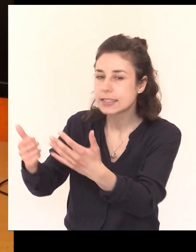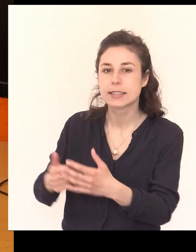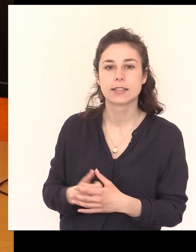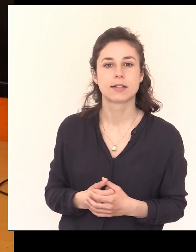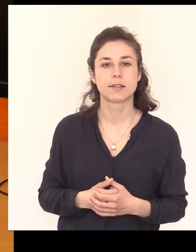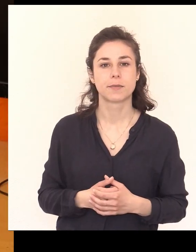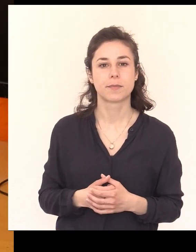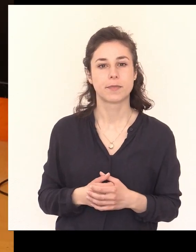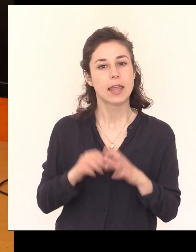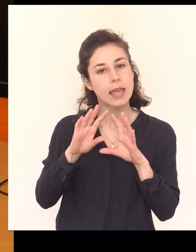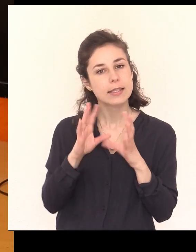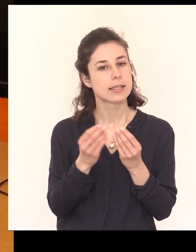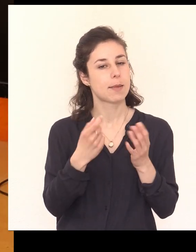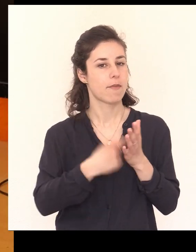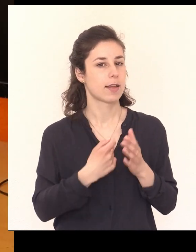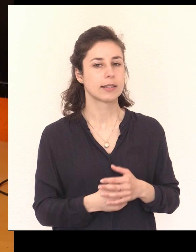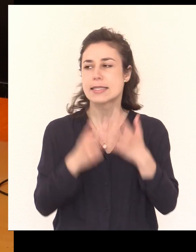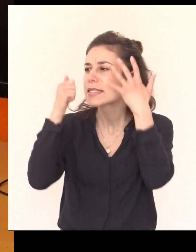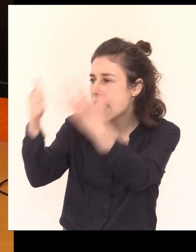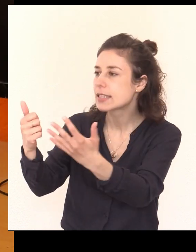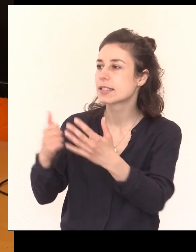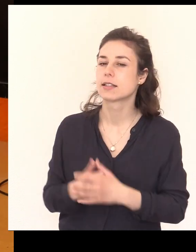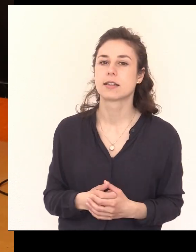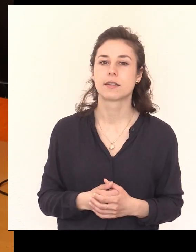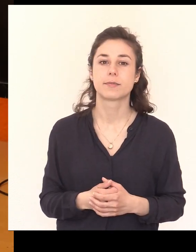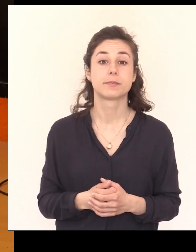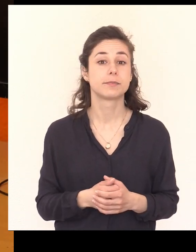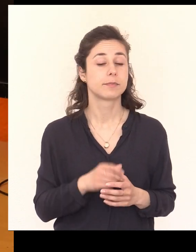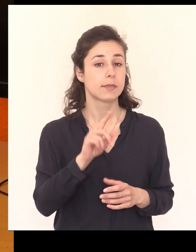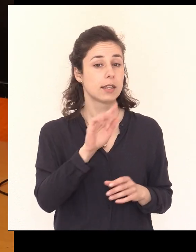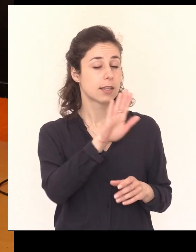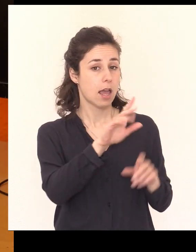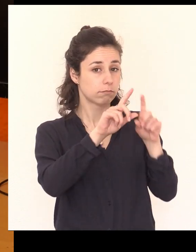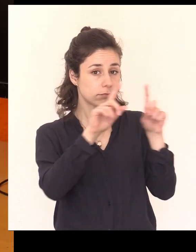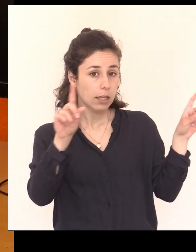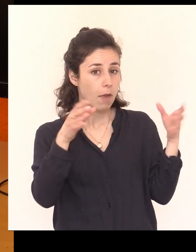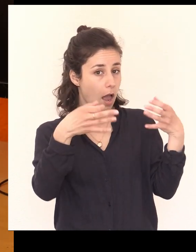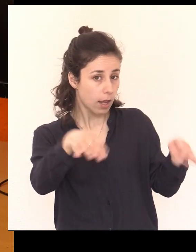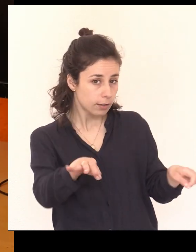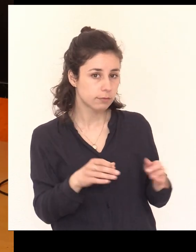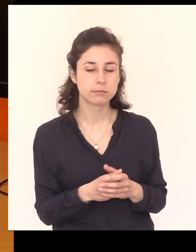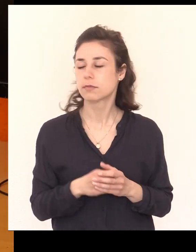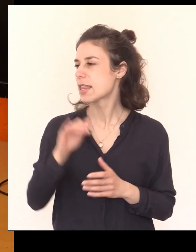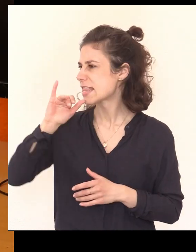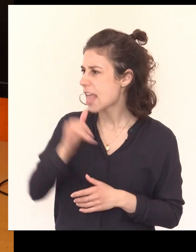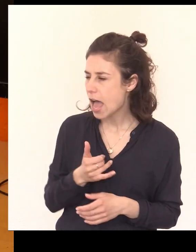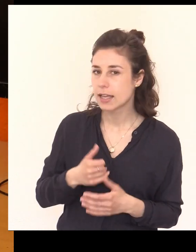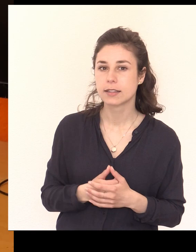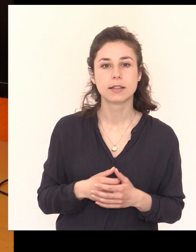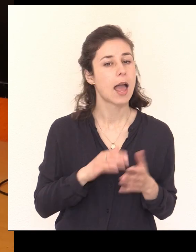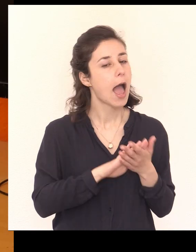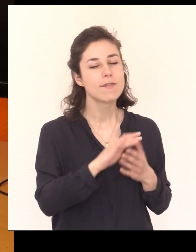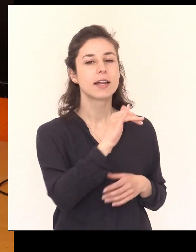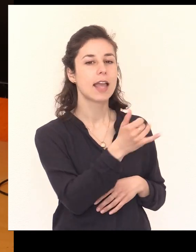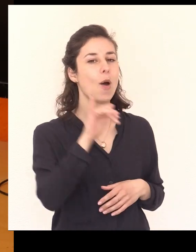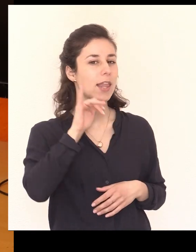wie Sie das Beratungsgespräch insgesamt bewerten. 6! Konnte Ihr Anliegen vollständig gelöst werden? Nein! Einfach